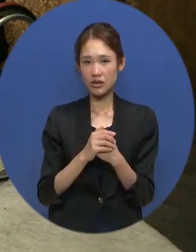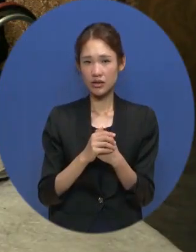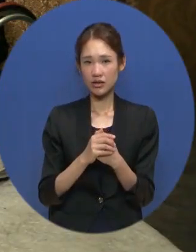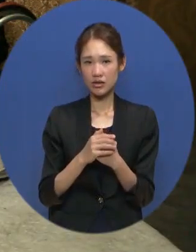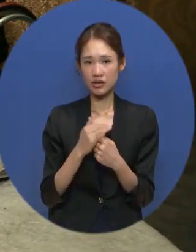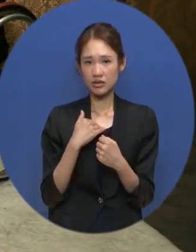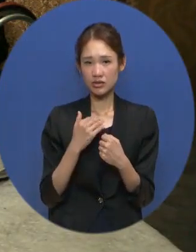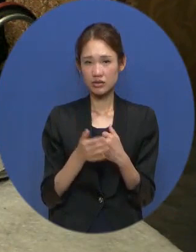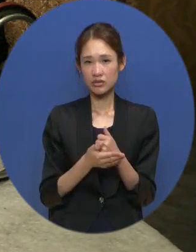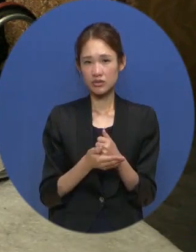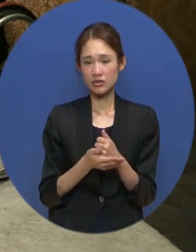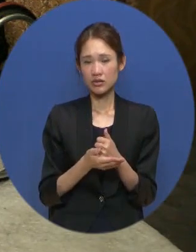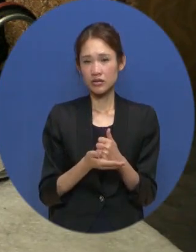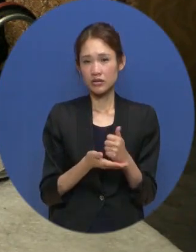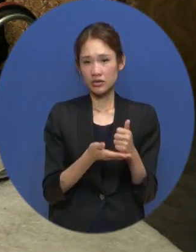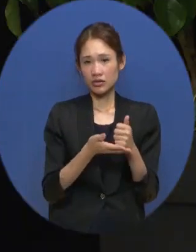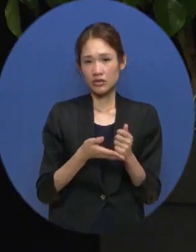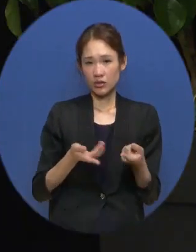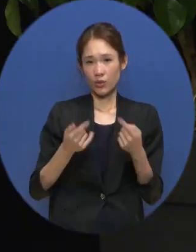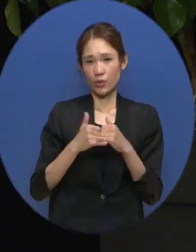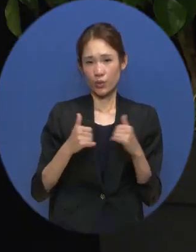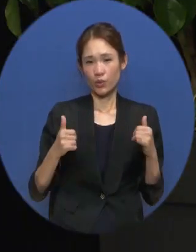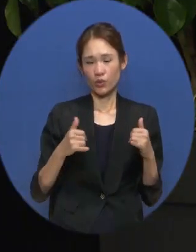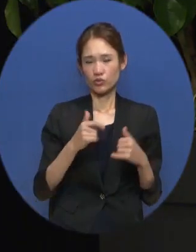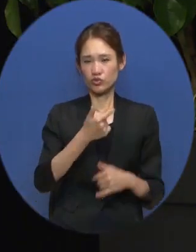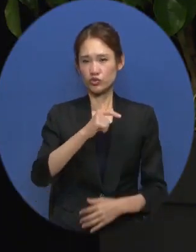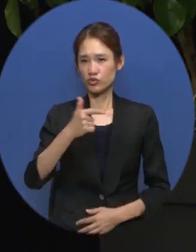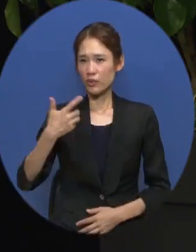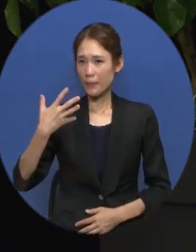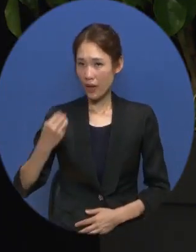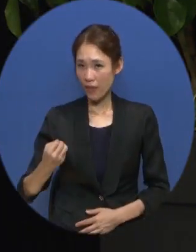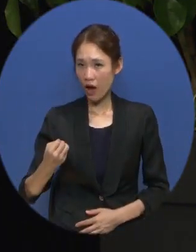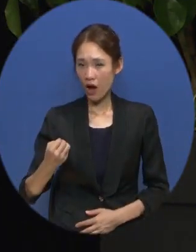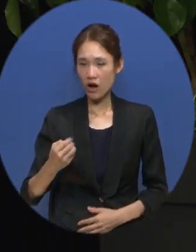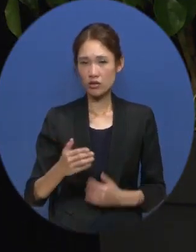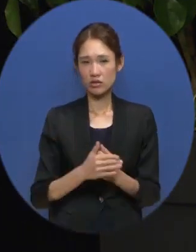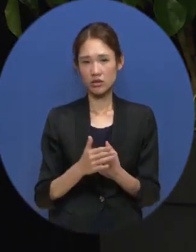저희가 그 클라이언트가 굉장히 많거든요. 네.